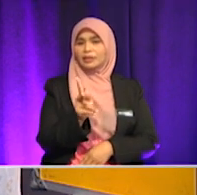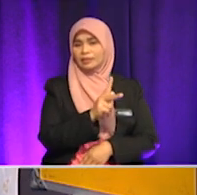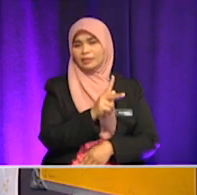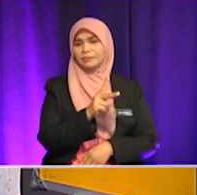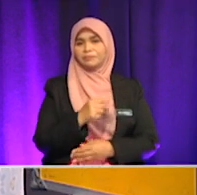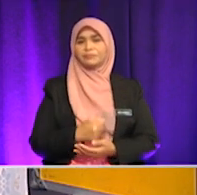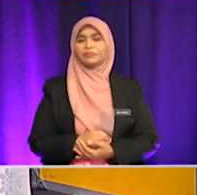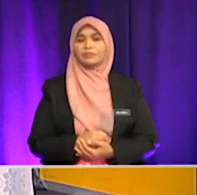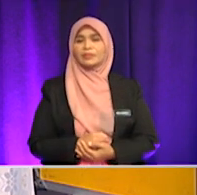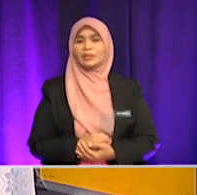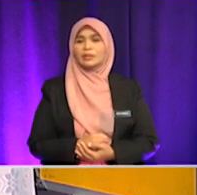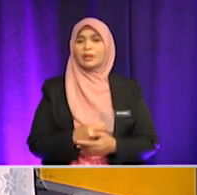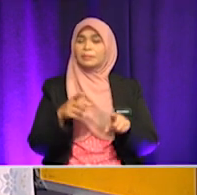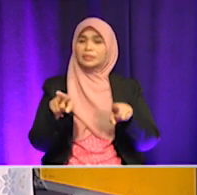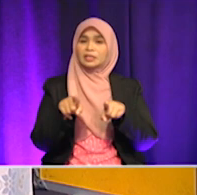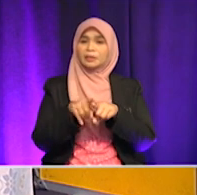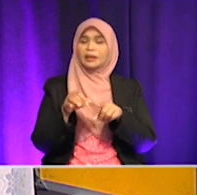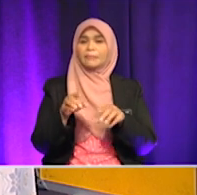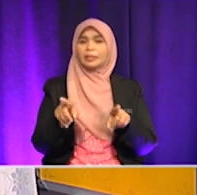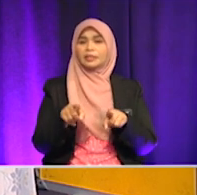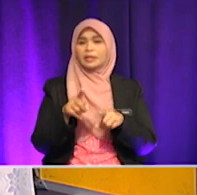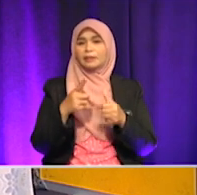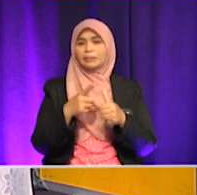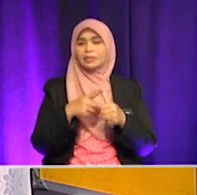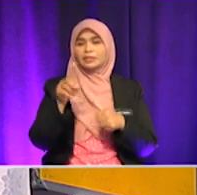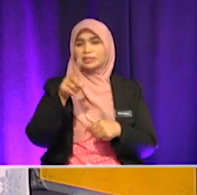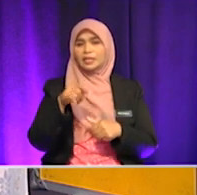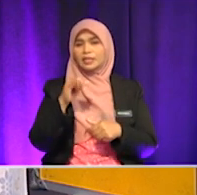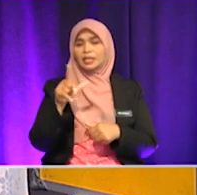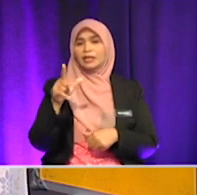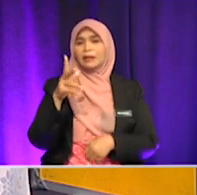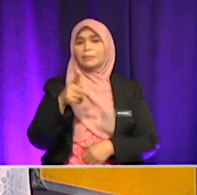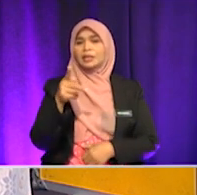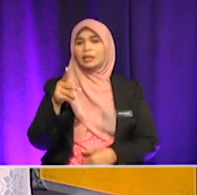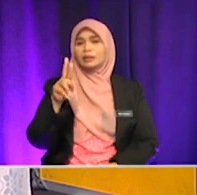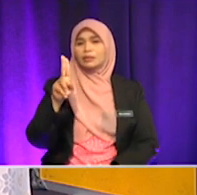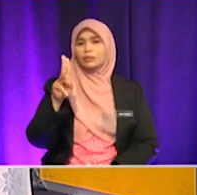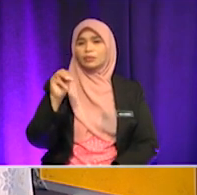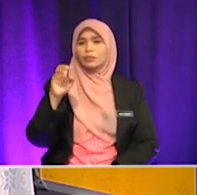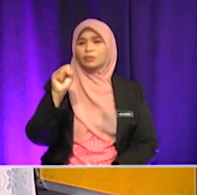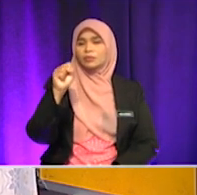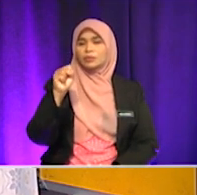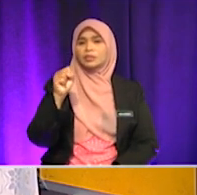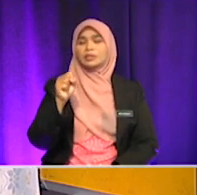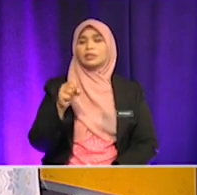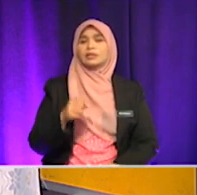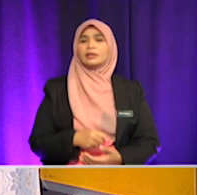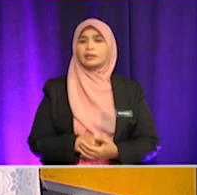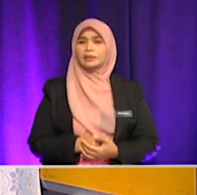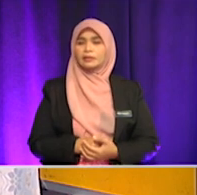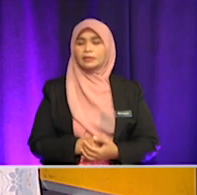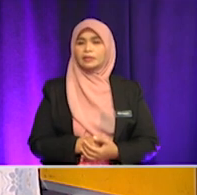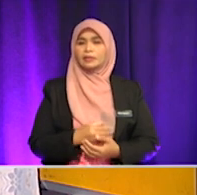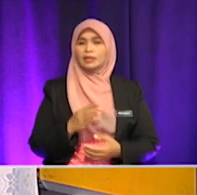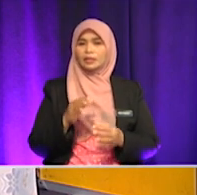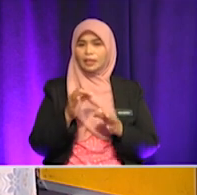kiri. Okey, jadi persamaan yang pertama Z merupakan perkara rumus manakala N merupakan pemboleh ubah. Okey, tapi bila kita